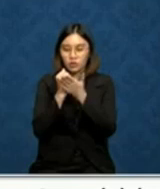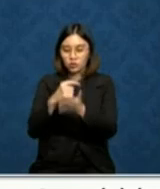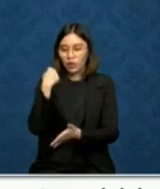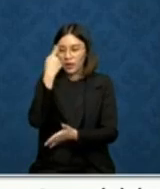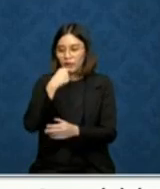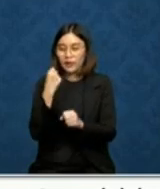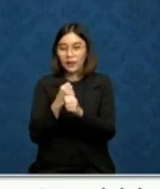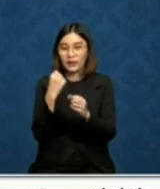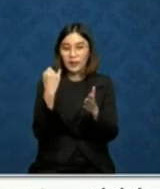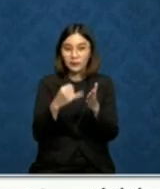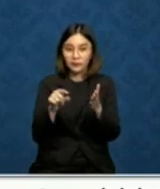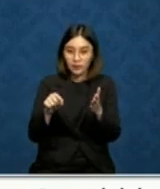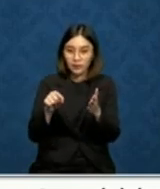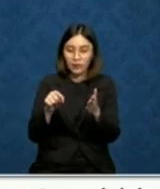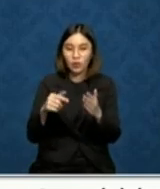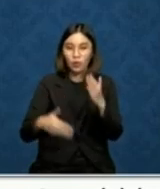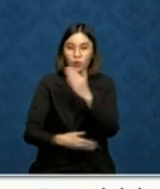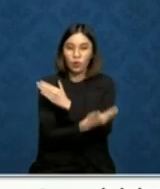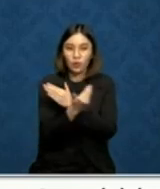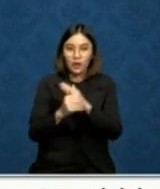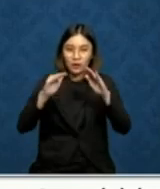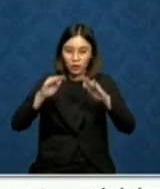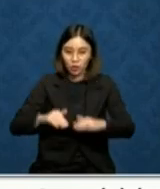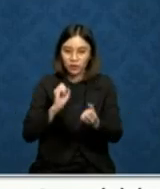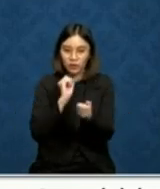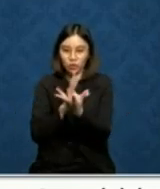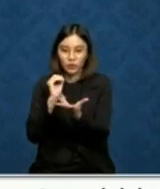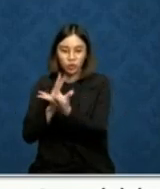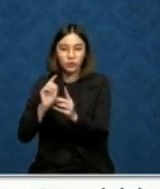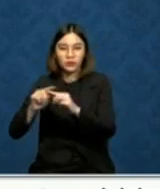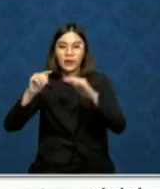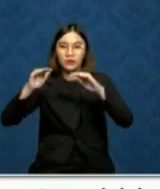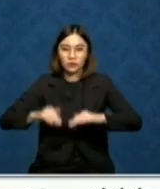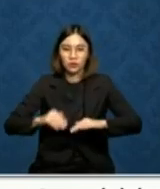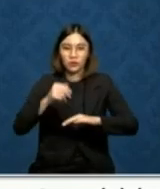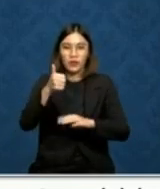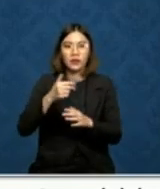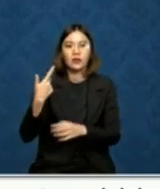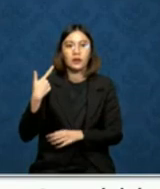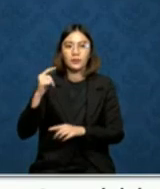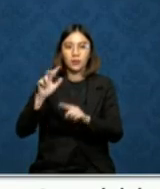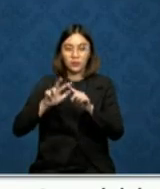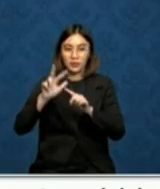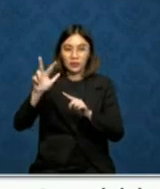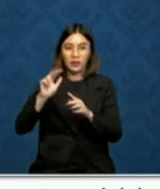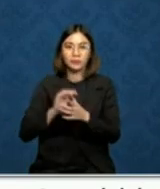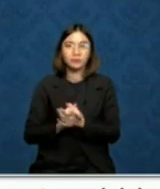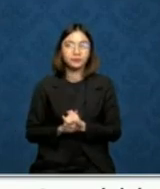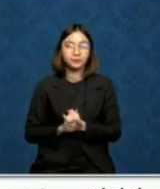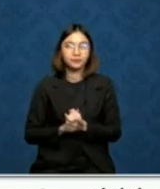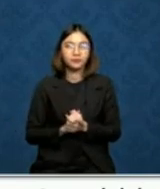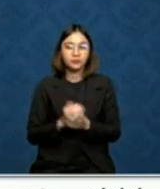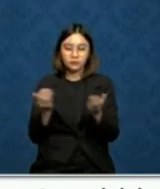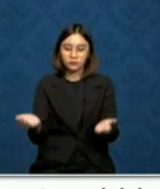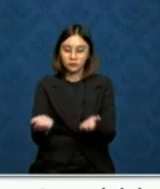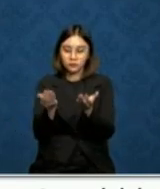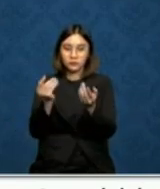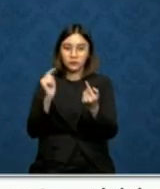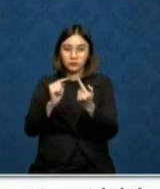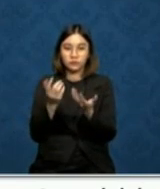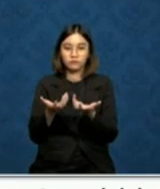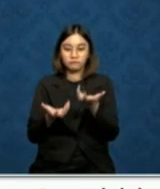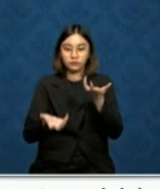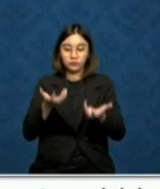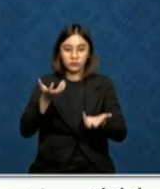กระทำความผิดและลดโอกาสในการเกิดเหตุการณ์ดังกล่าวประโยชน์ข้อที่3ส่งเสริมความยุติธ